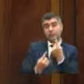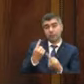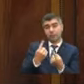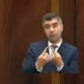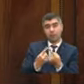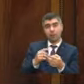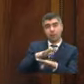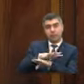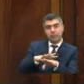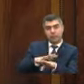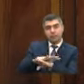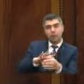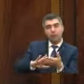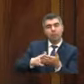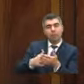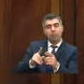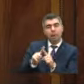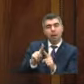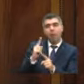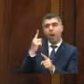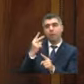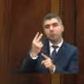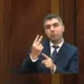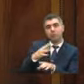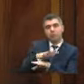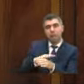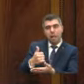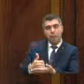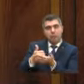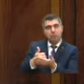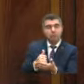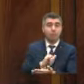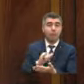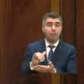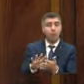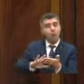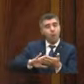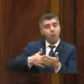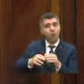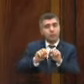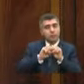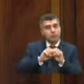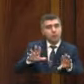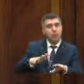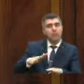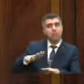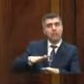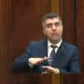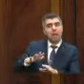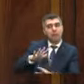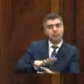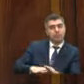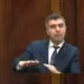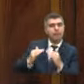الاستثمارات والبنية التحتية في جهة أو جهتين، وأخيرا الحرص على أن تنال كل المدن المملكة وبالتساوي